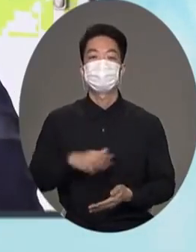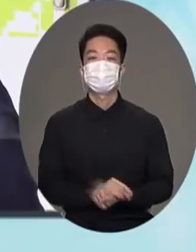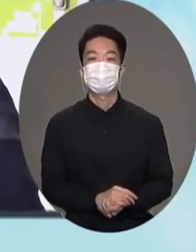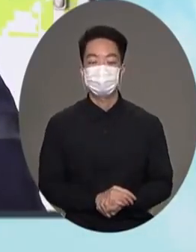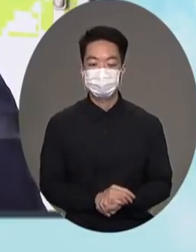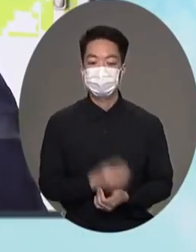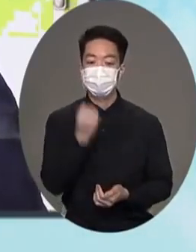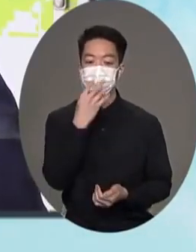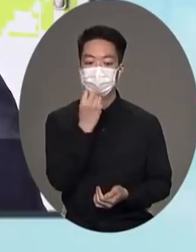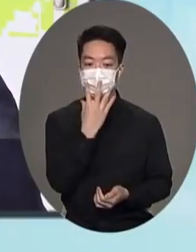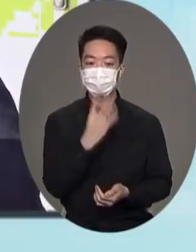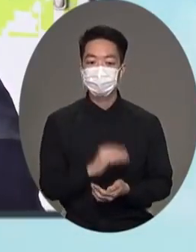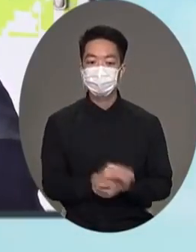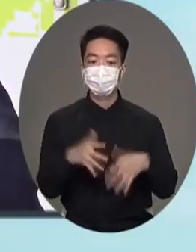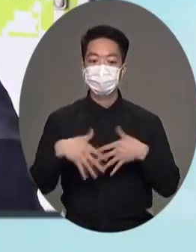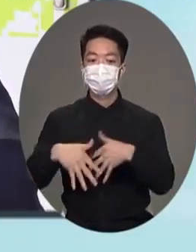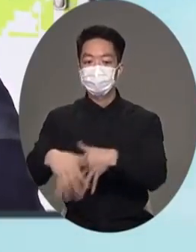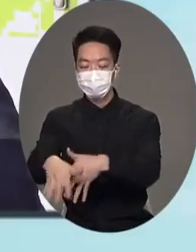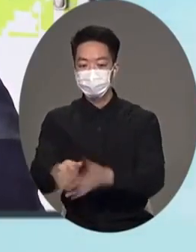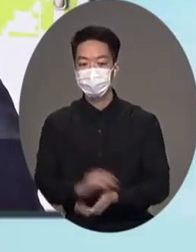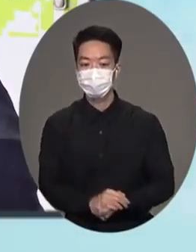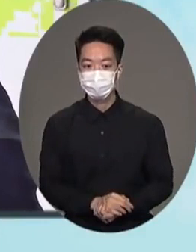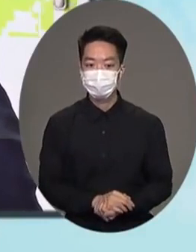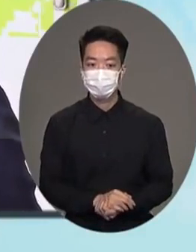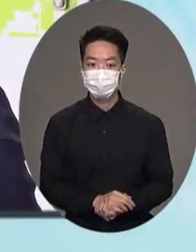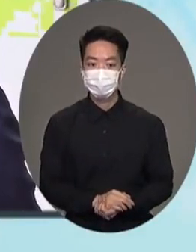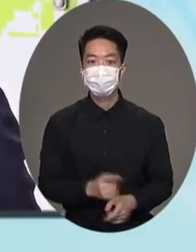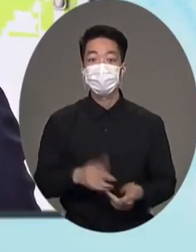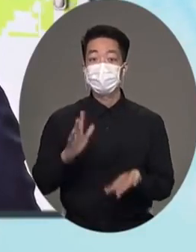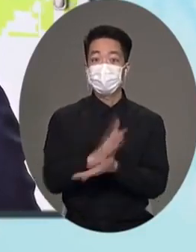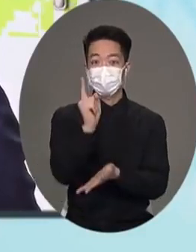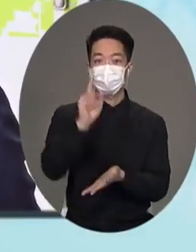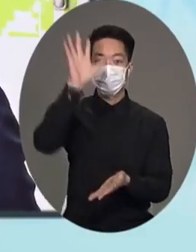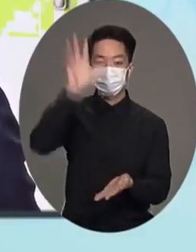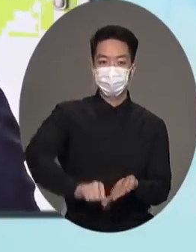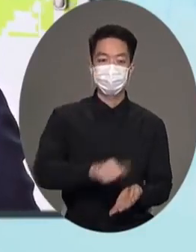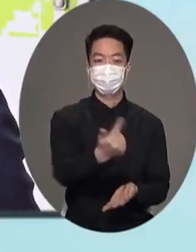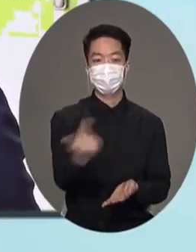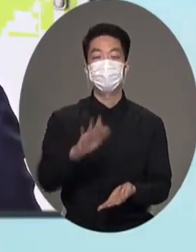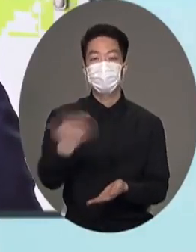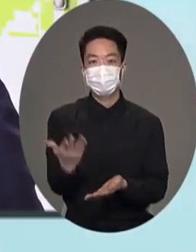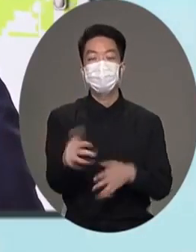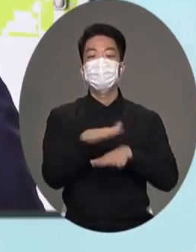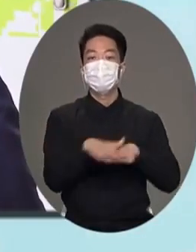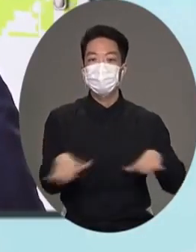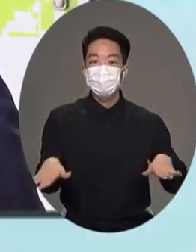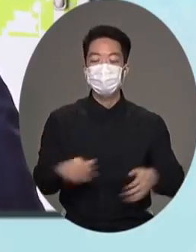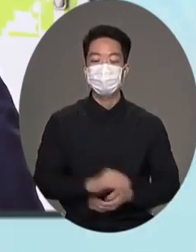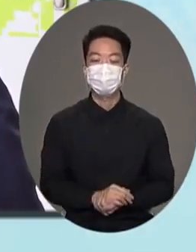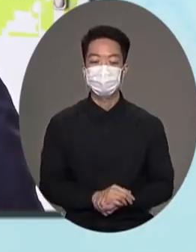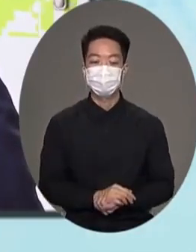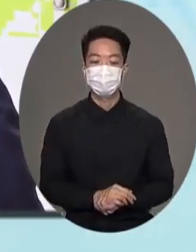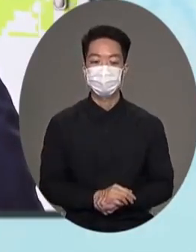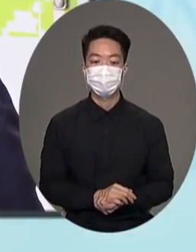的游行警员呢，一年到晚都很多的，但是呢都是和平的，都